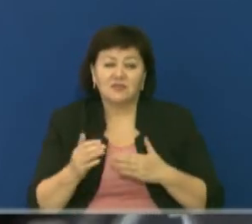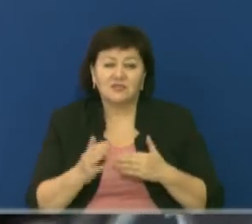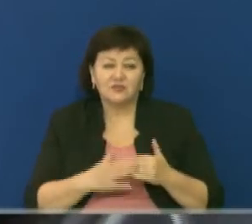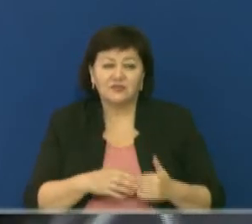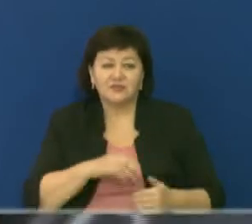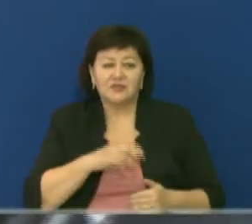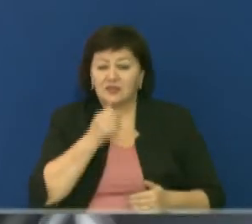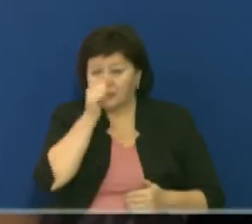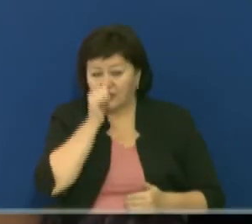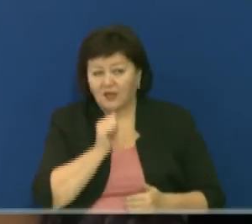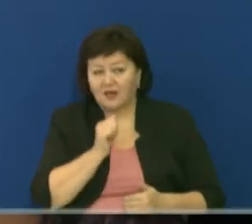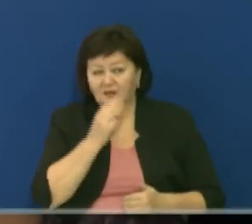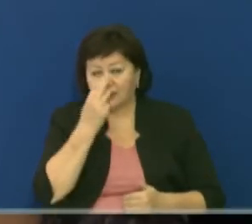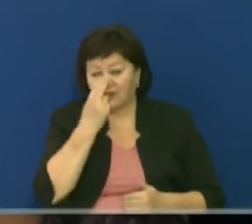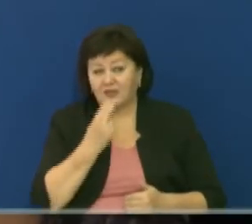словам командира войсковой части